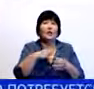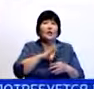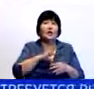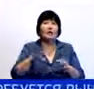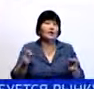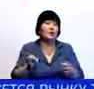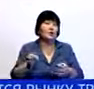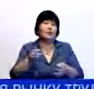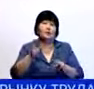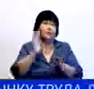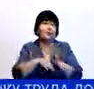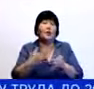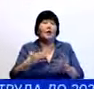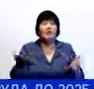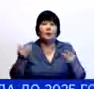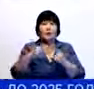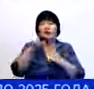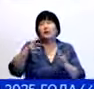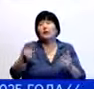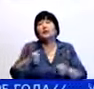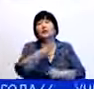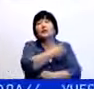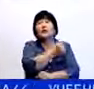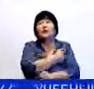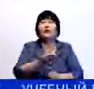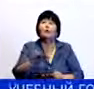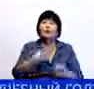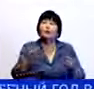никаких побочных реакций. Призываю земляков получить вакцину. Мы нужны нашим близким.